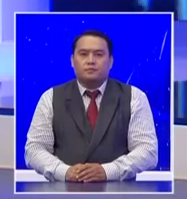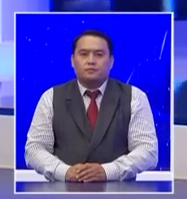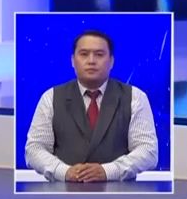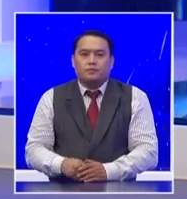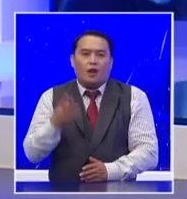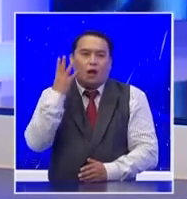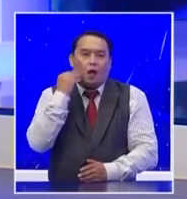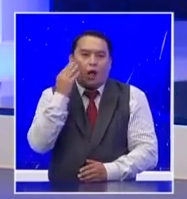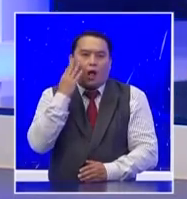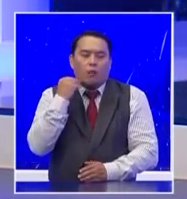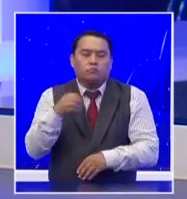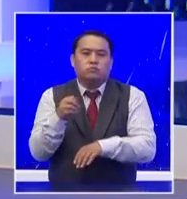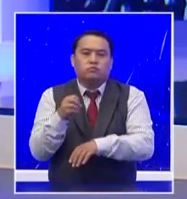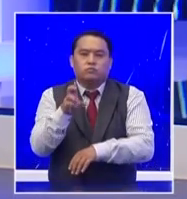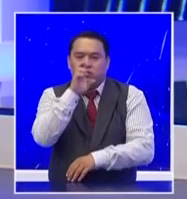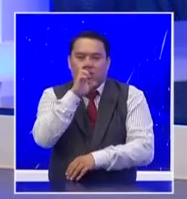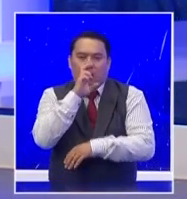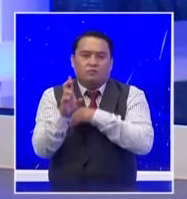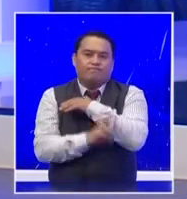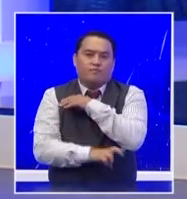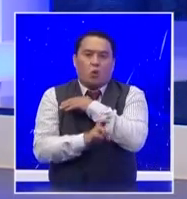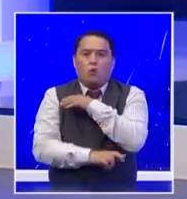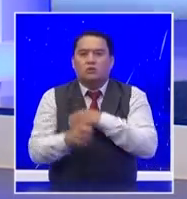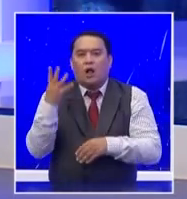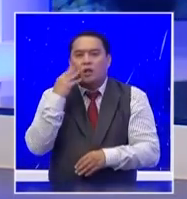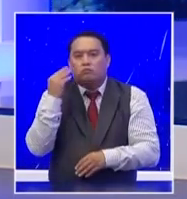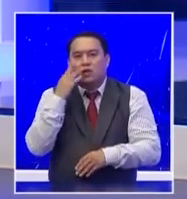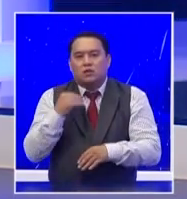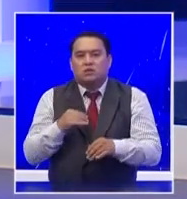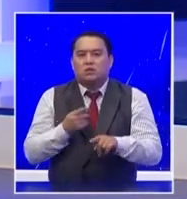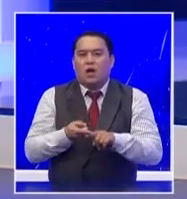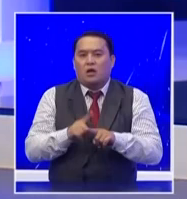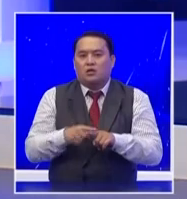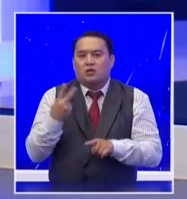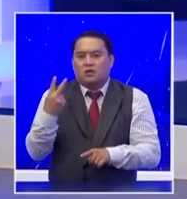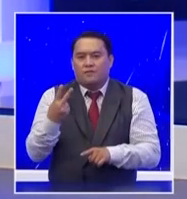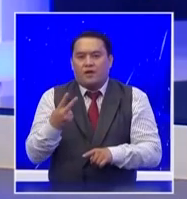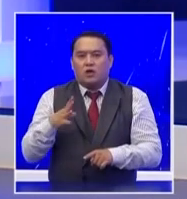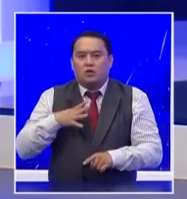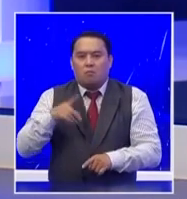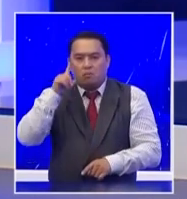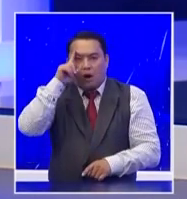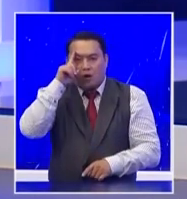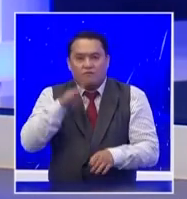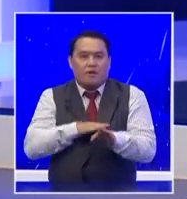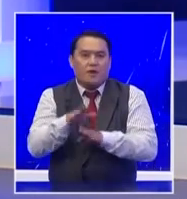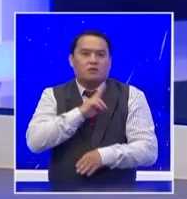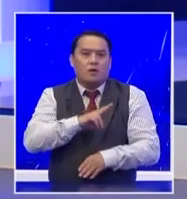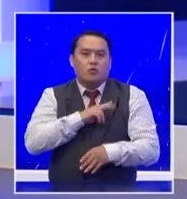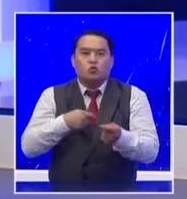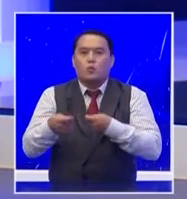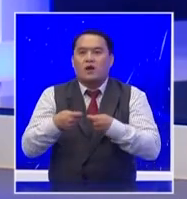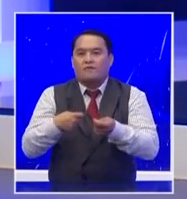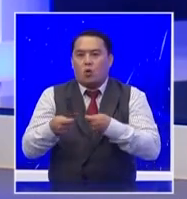Притон с иностранными проститутками нашли и закрыли полицейские Алматы. 2 уроженки Монголии выполняли работу